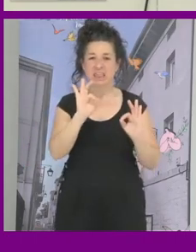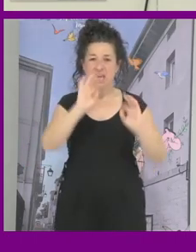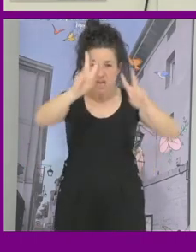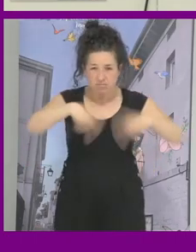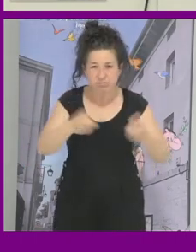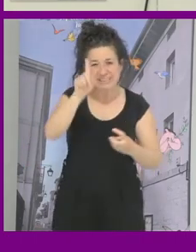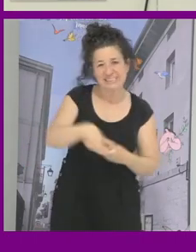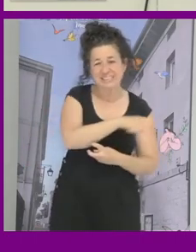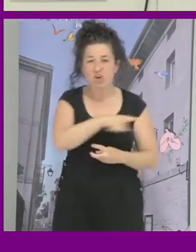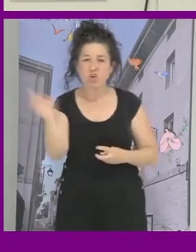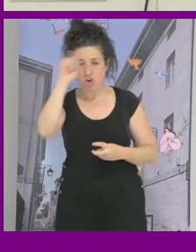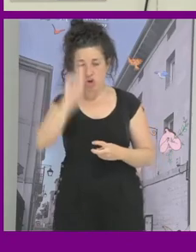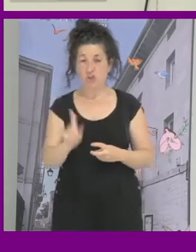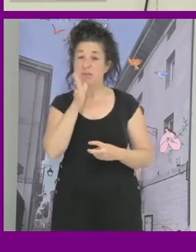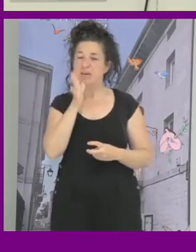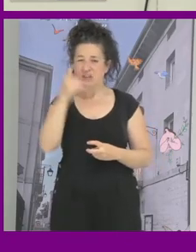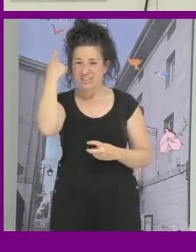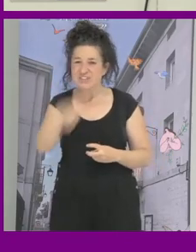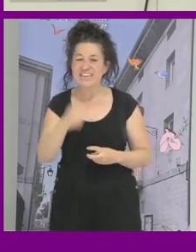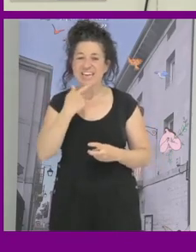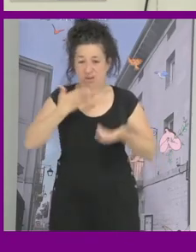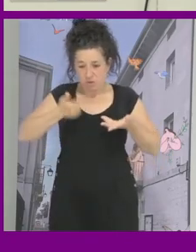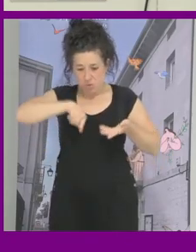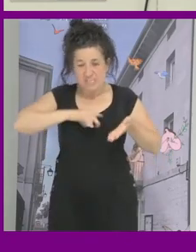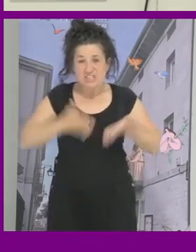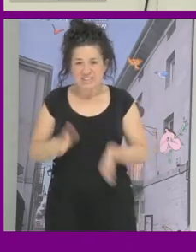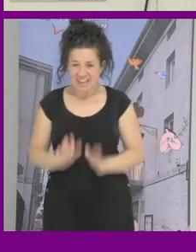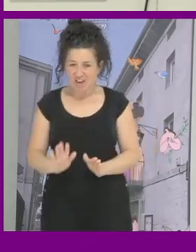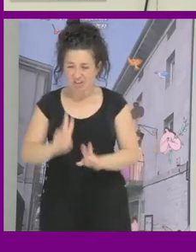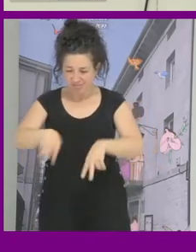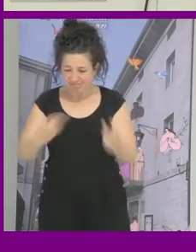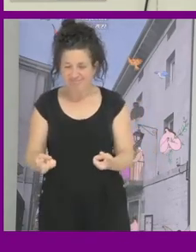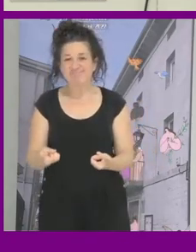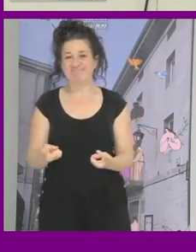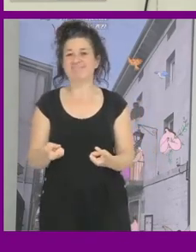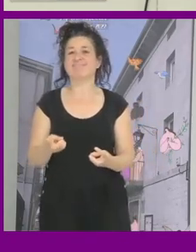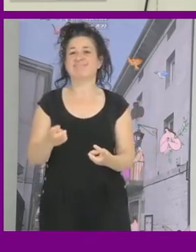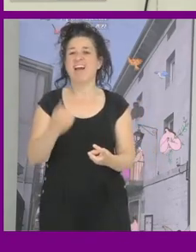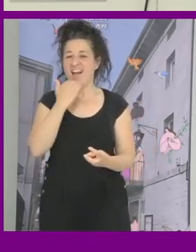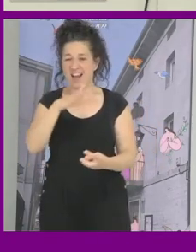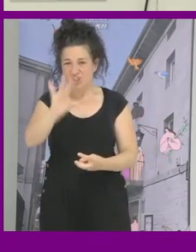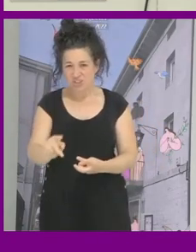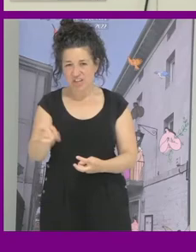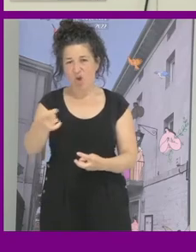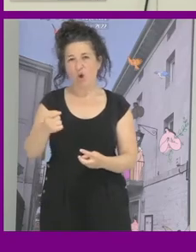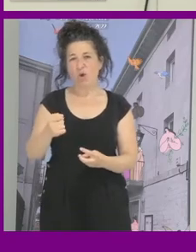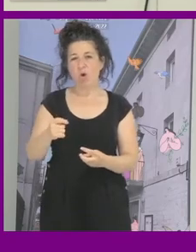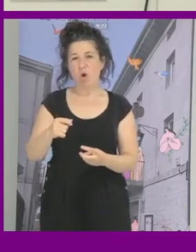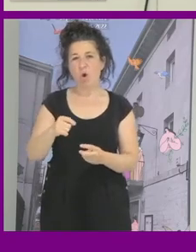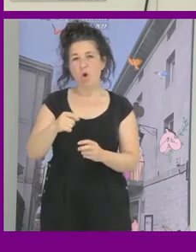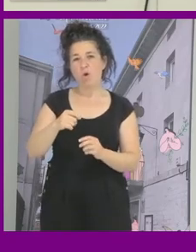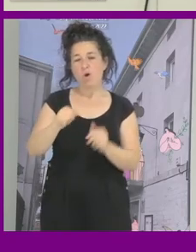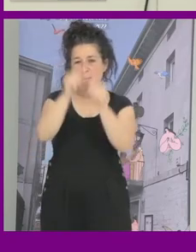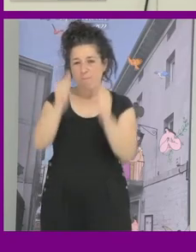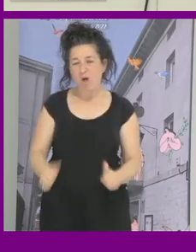umeek eraldatzen dutela zeozer, ez? Edo gutxienez hori zalantzan jartzen dutela, ba, eredu hegemonikoa